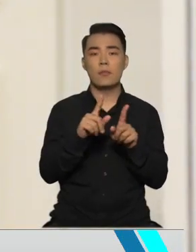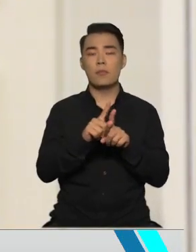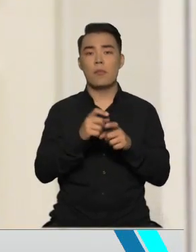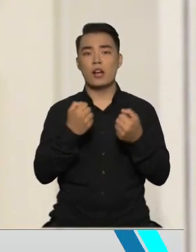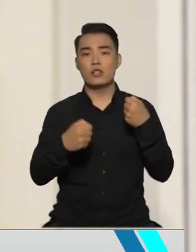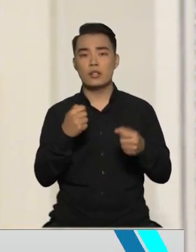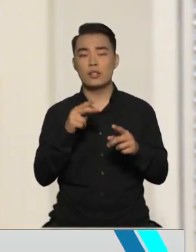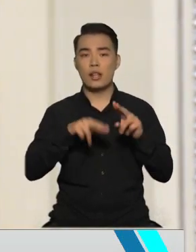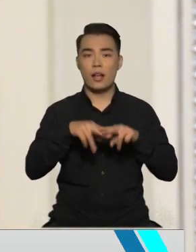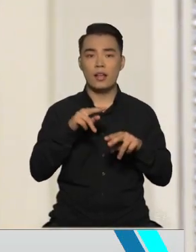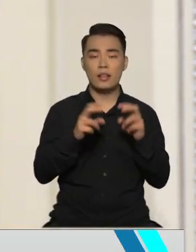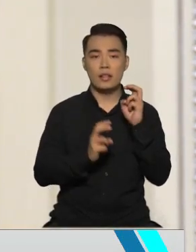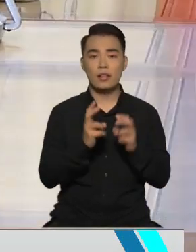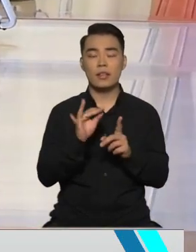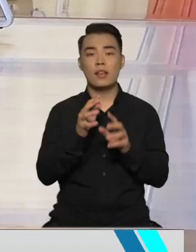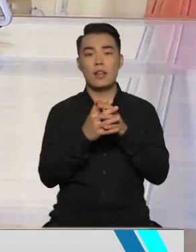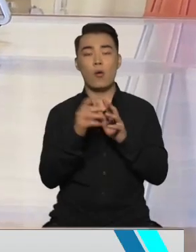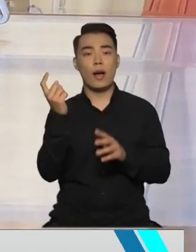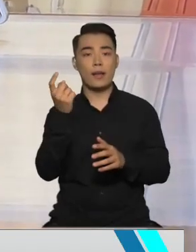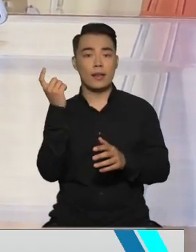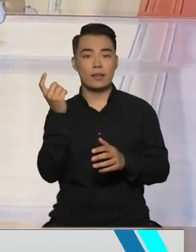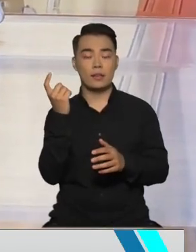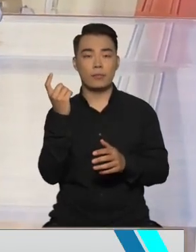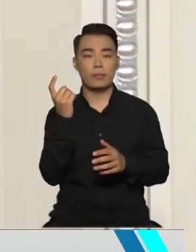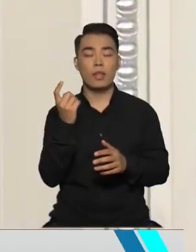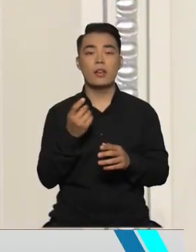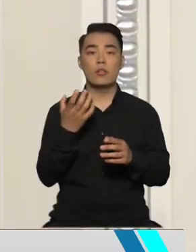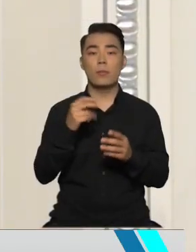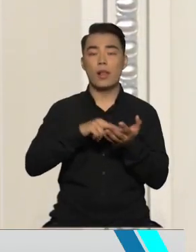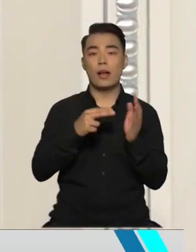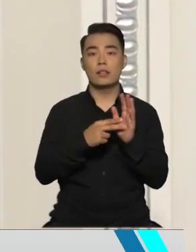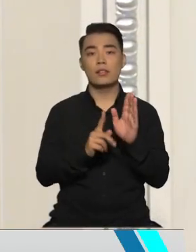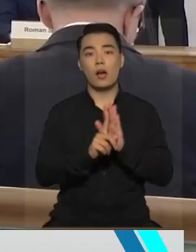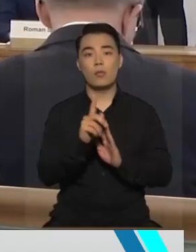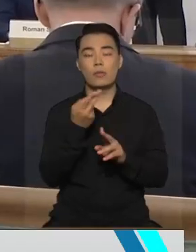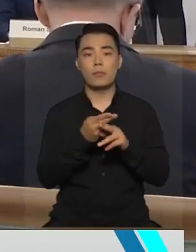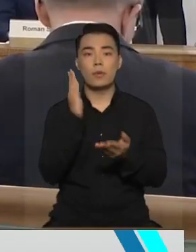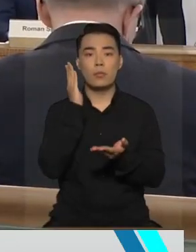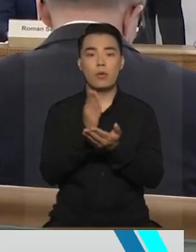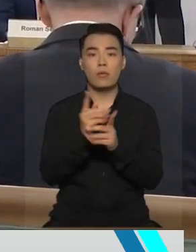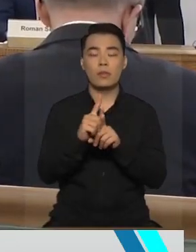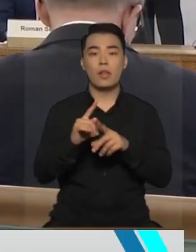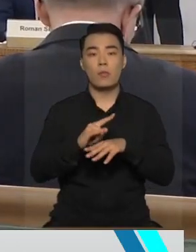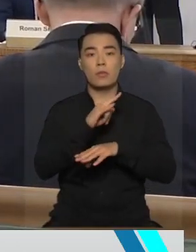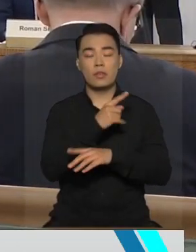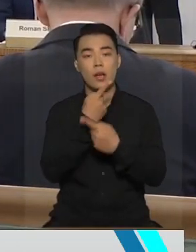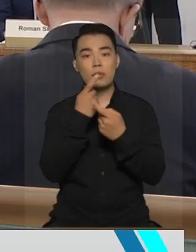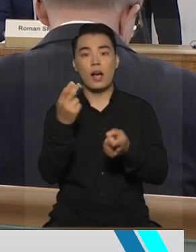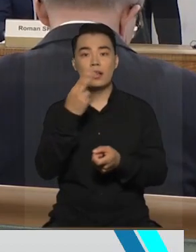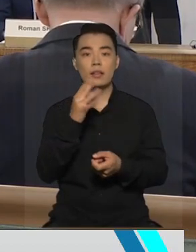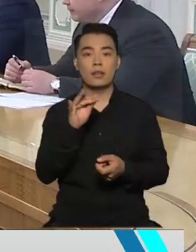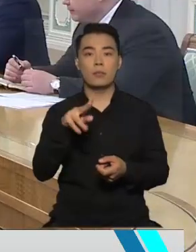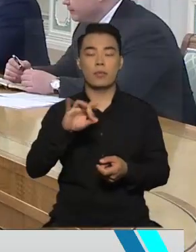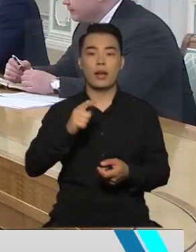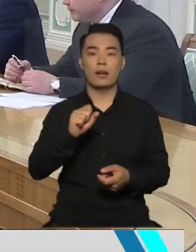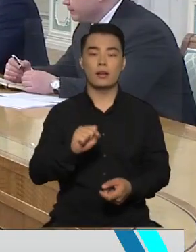машиностроения до сельского хозяйства и фармацевтики. В планах и запуск прямого воздушного сообщения между Астаной и Прагой.